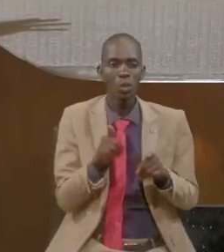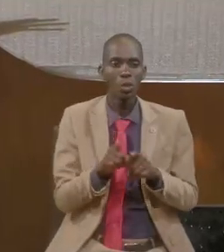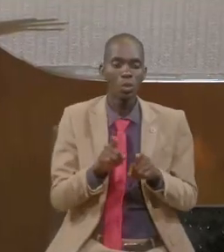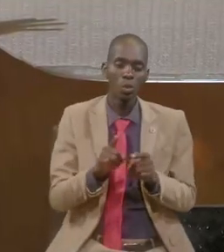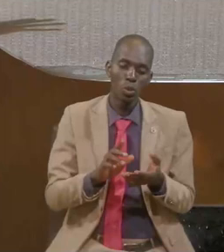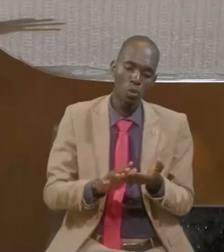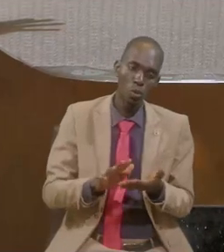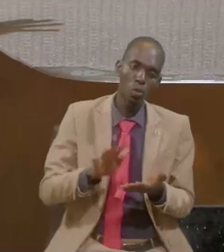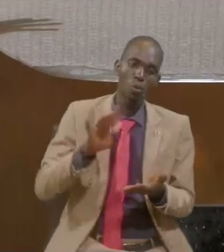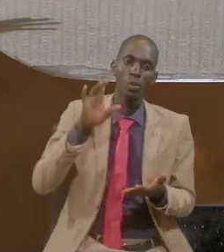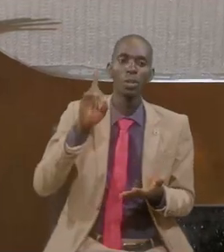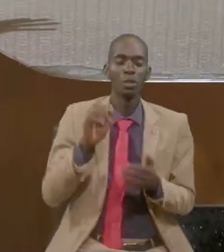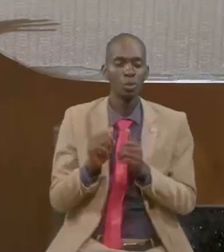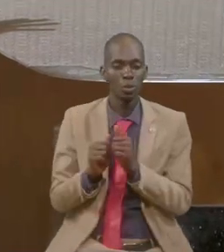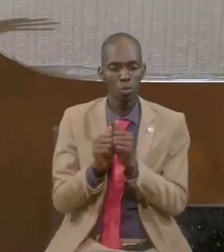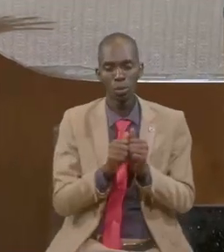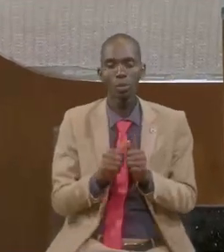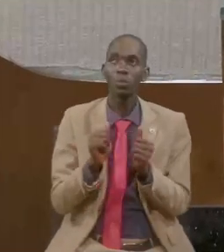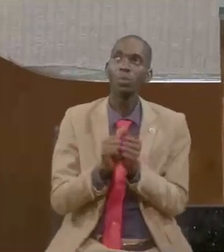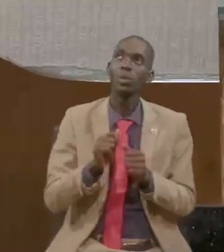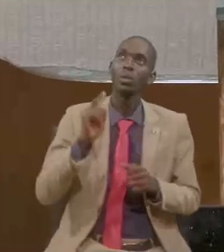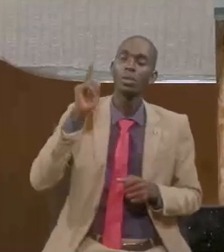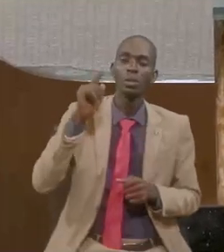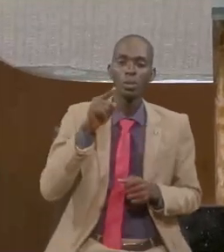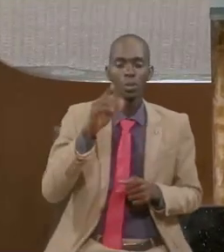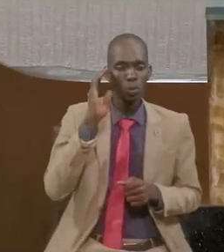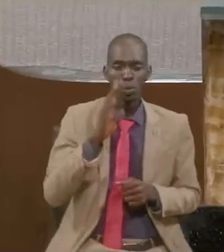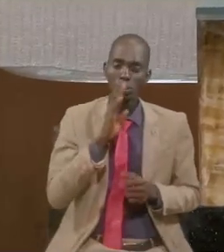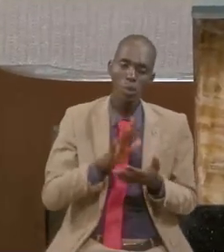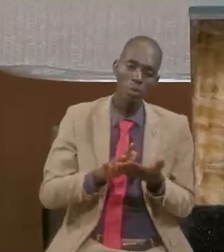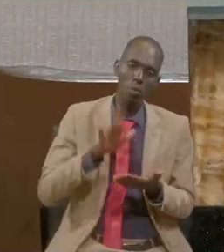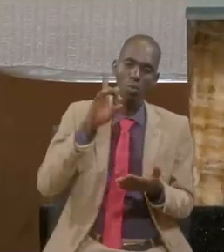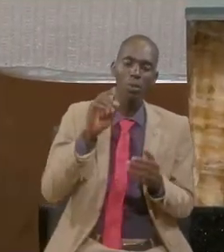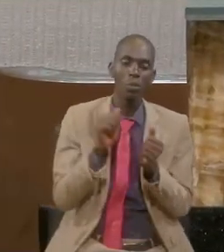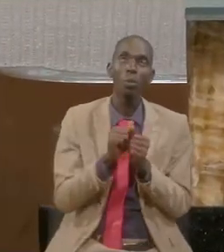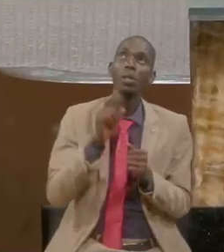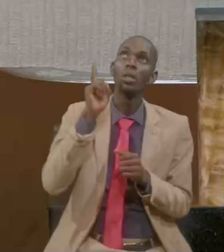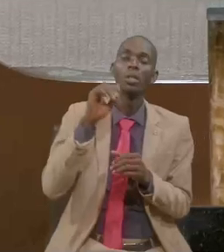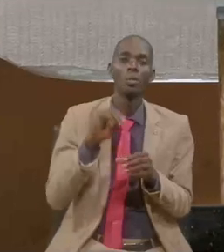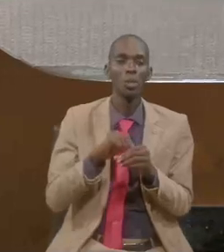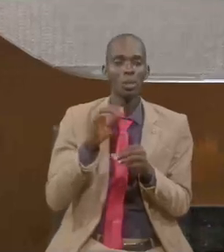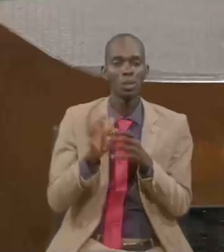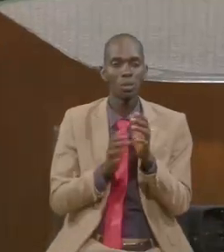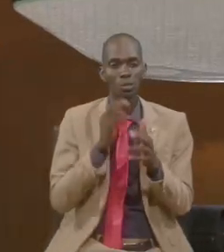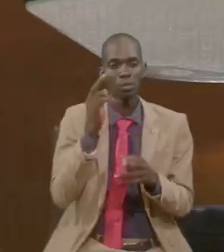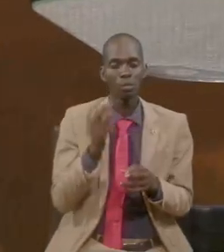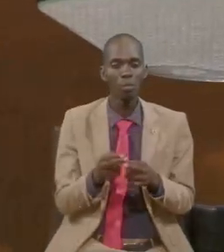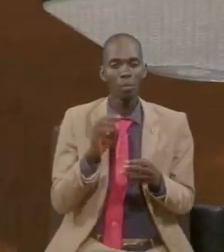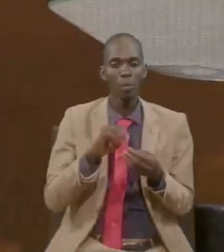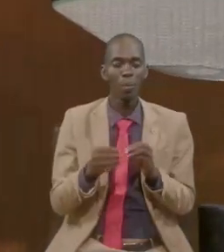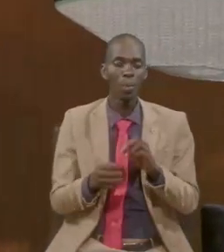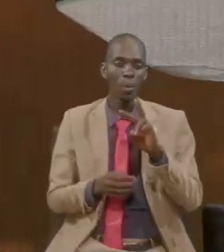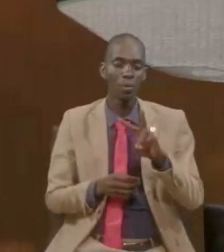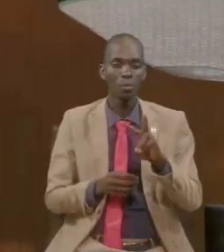glorifiés avec lui. Vous serez glorifiés avec lui. numéro 2 ici, nous